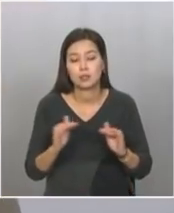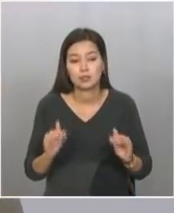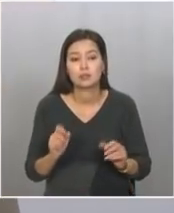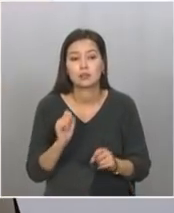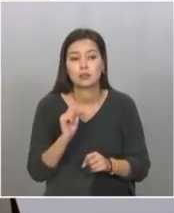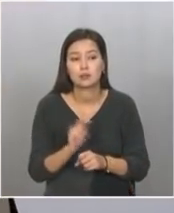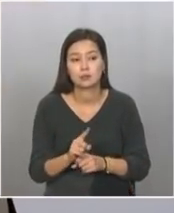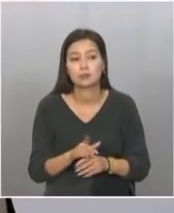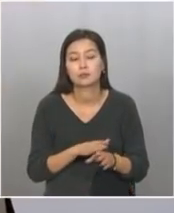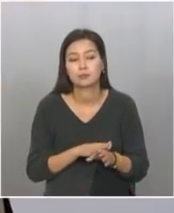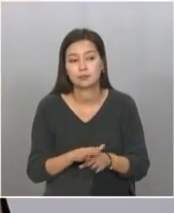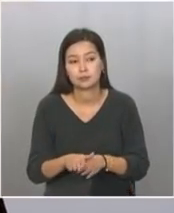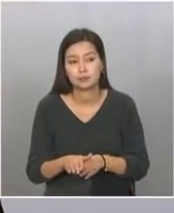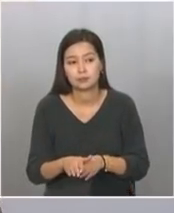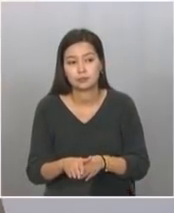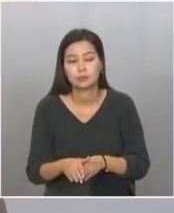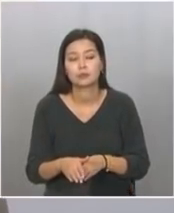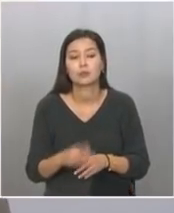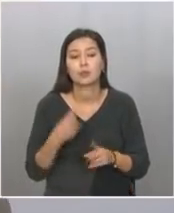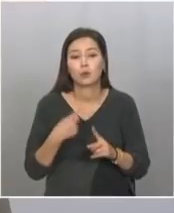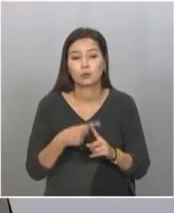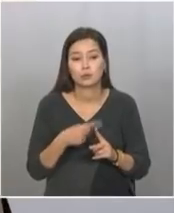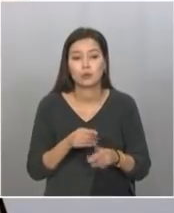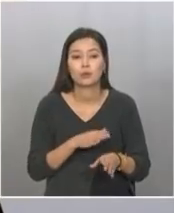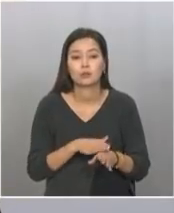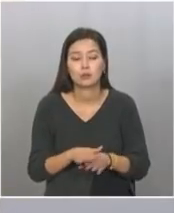тапсырмаға кезек берейік. Қосуды орындаңыз.